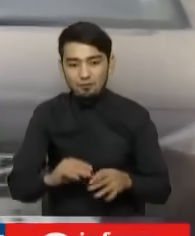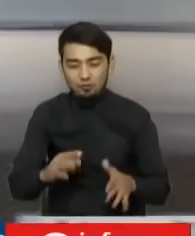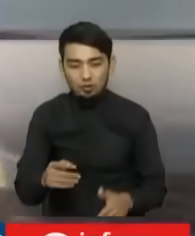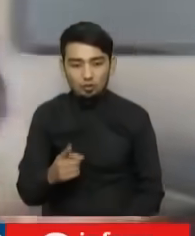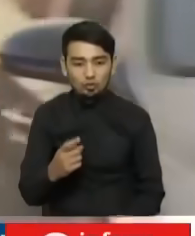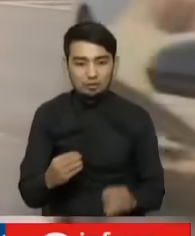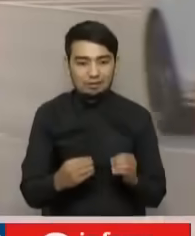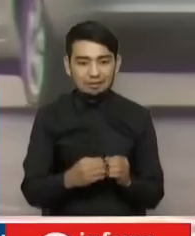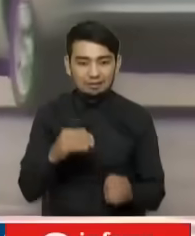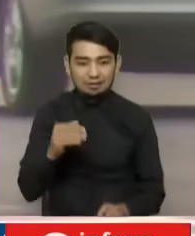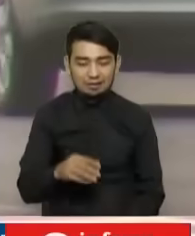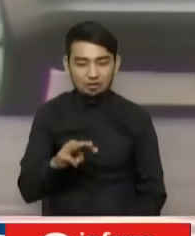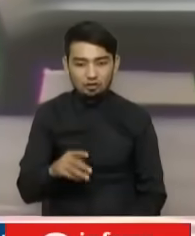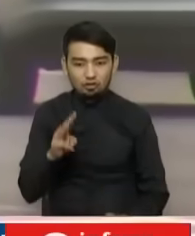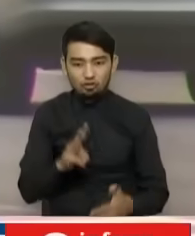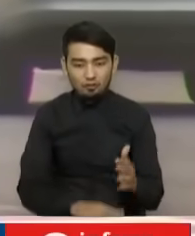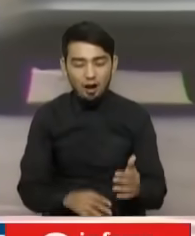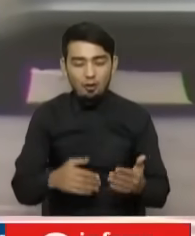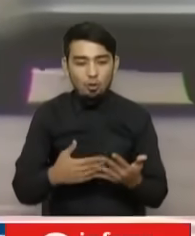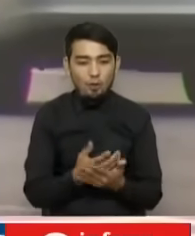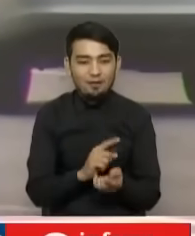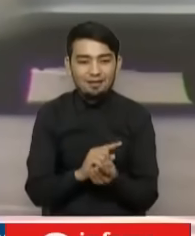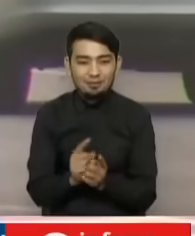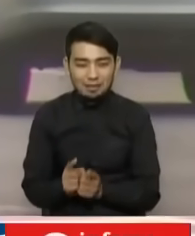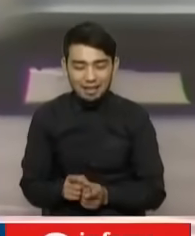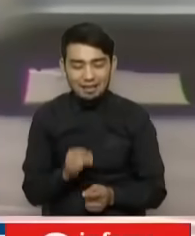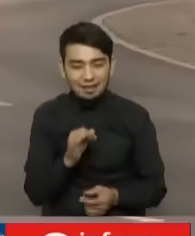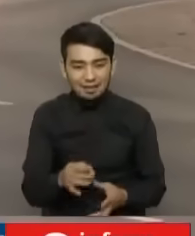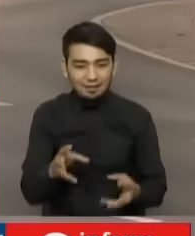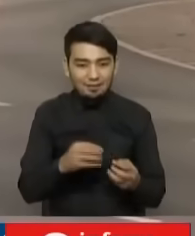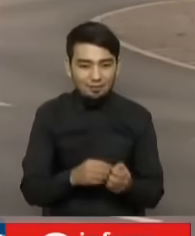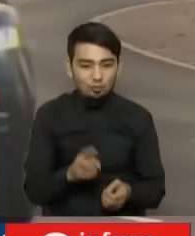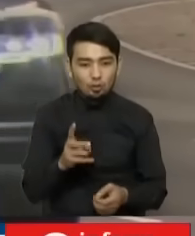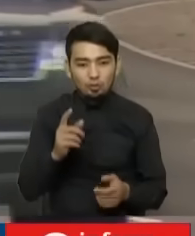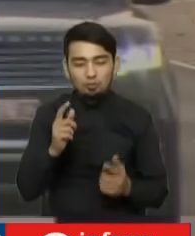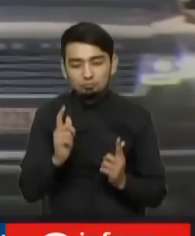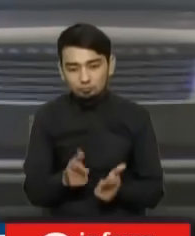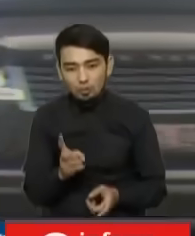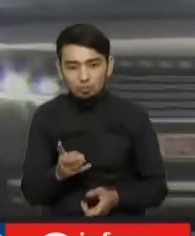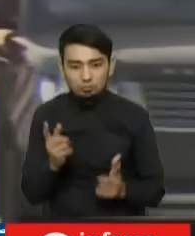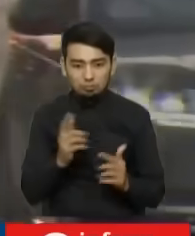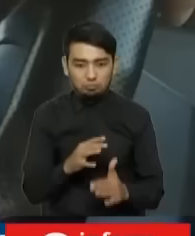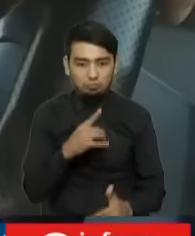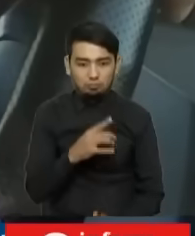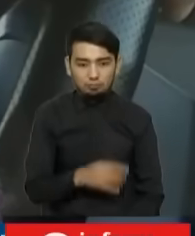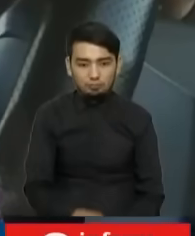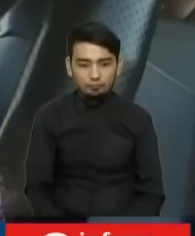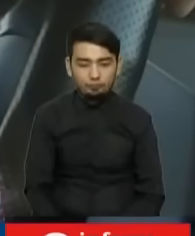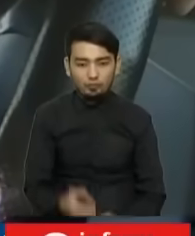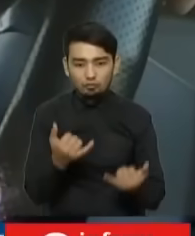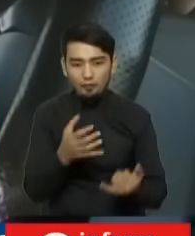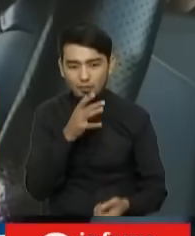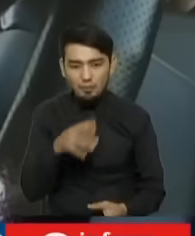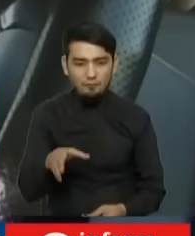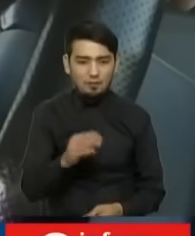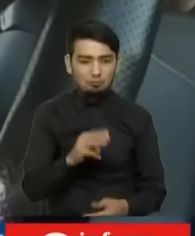110 мың теңгеге дейін барады. Алайда жаңа өзгеріспен көлік жүргізушілерінің бірі келсе, бірі келіспейді. Қазір штраф